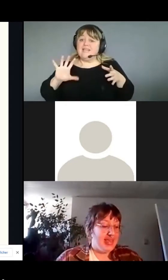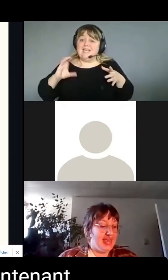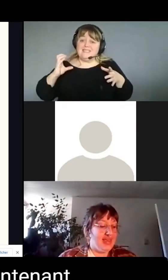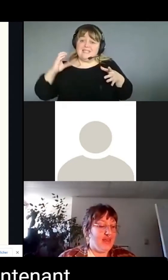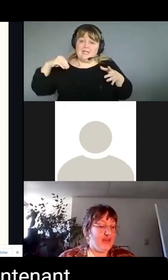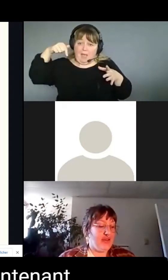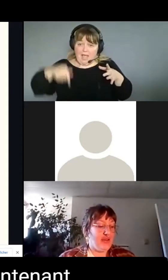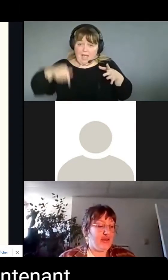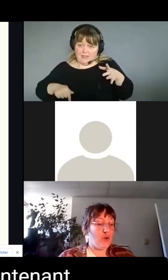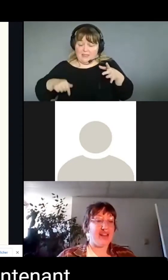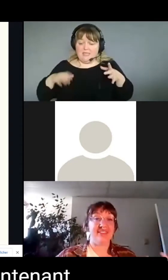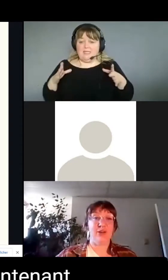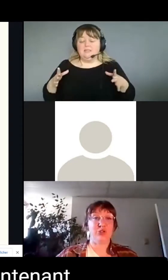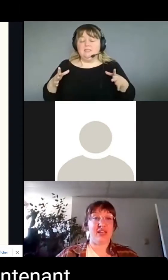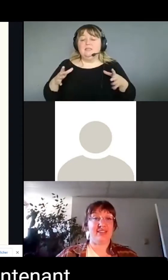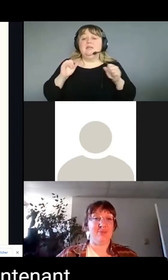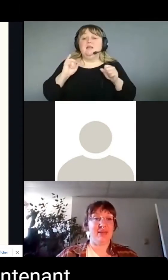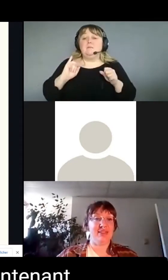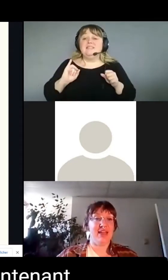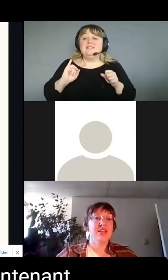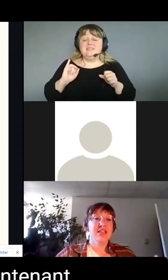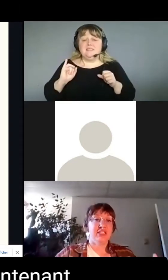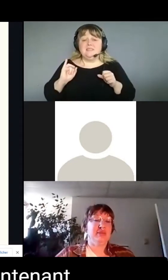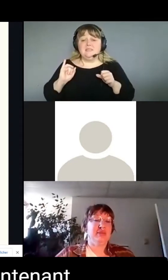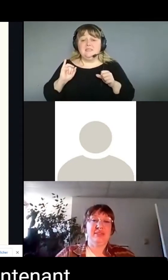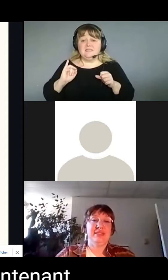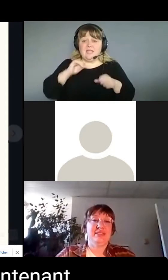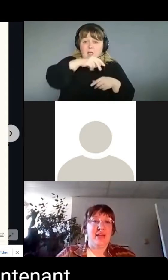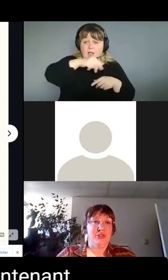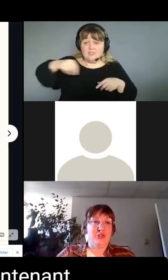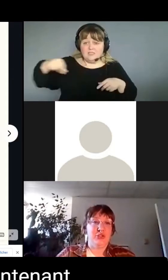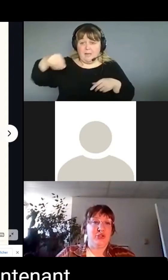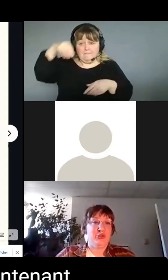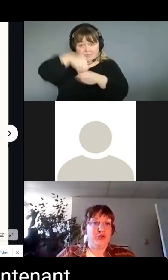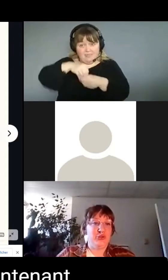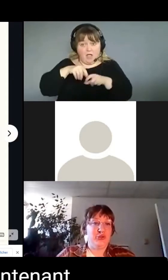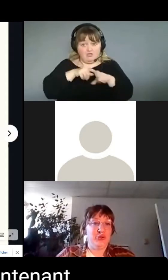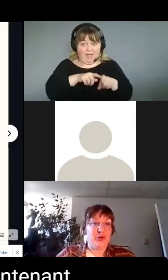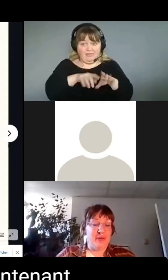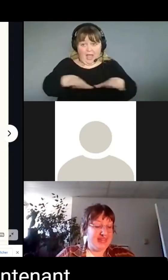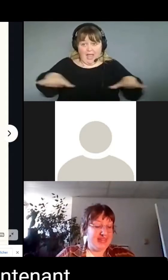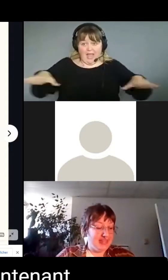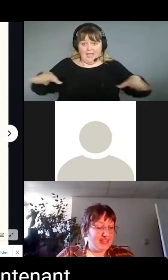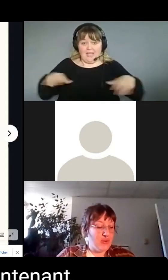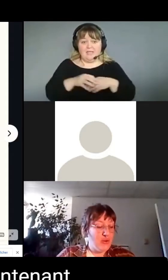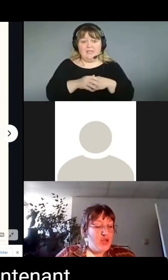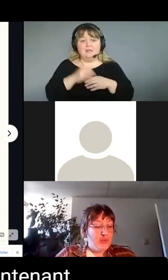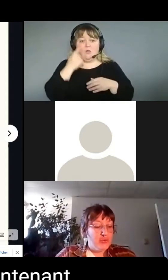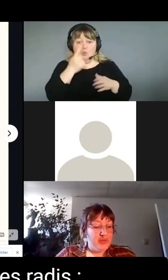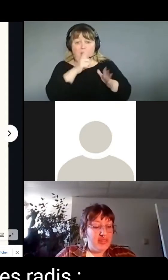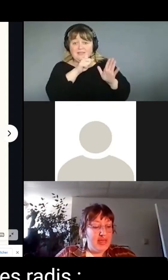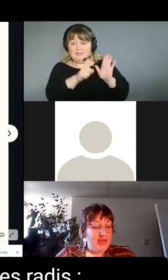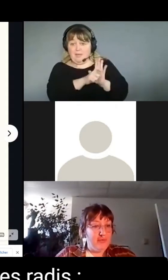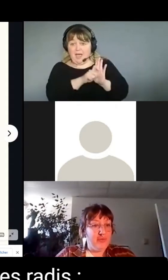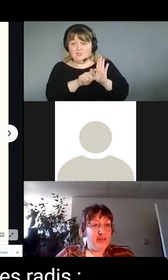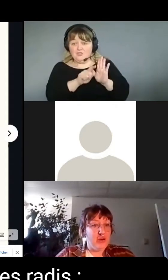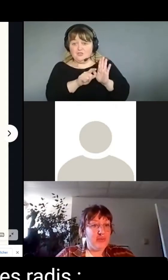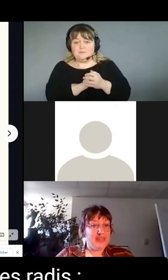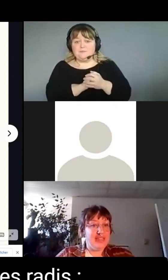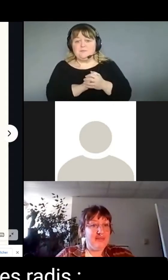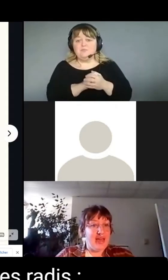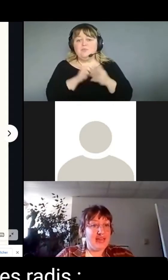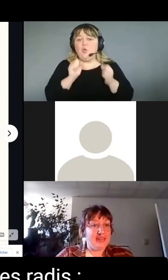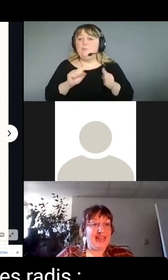besoin. Et quand on l'intègre au jardin, maintenant, j'ai mis des petites images sur ma présentation. Puis vous